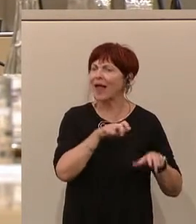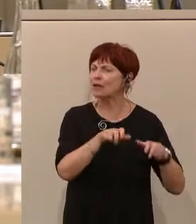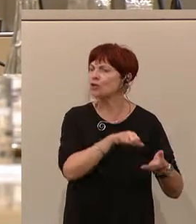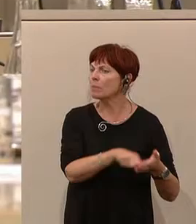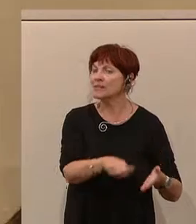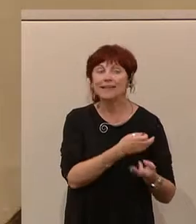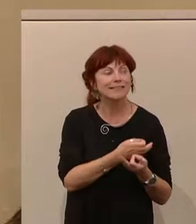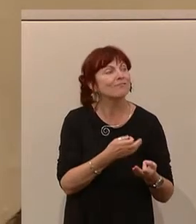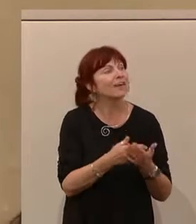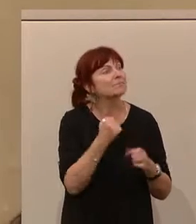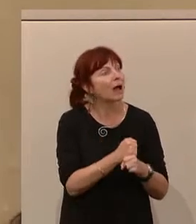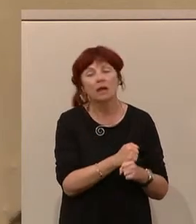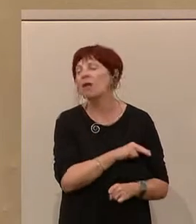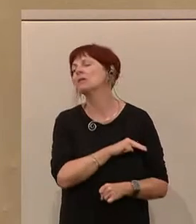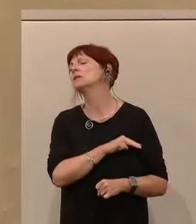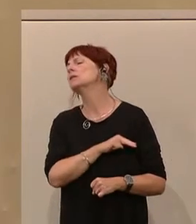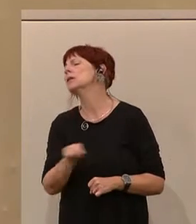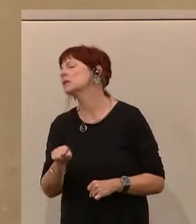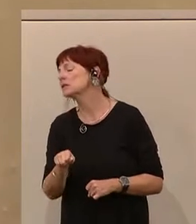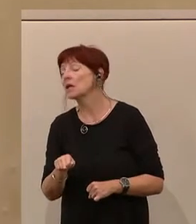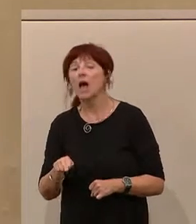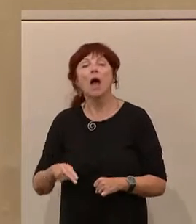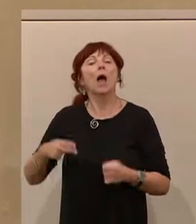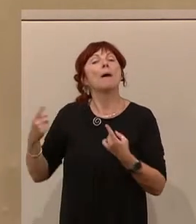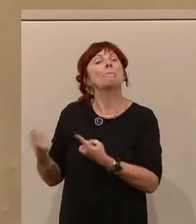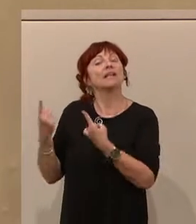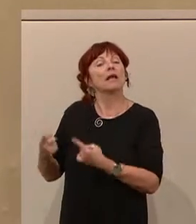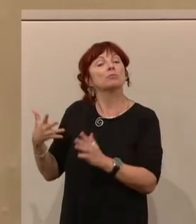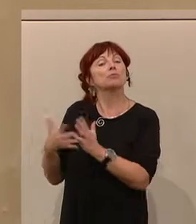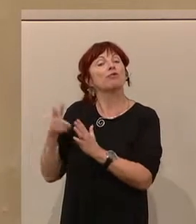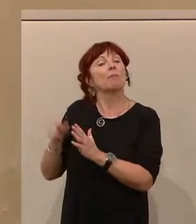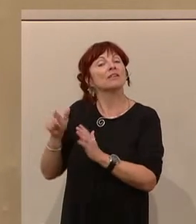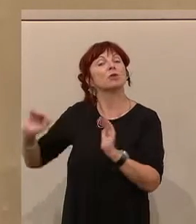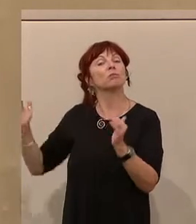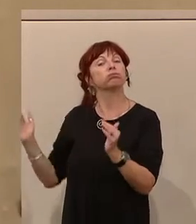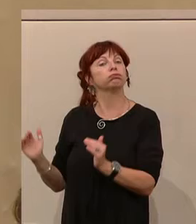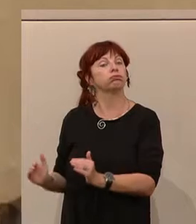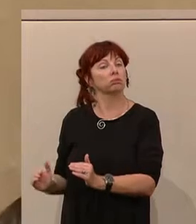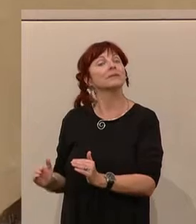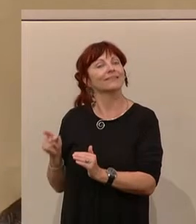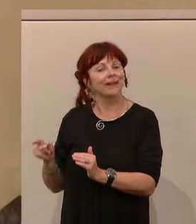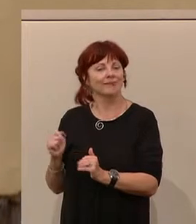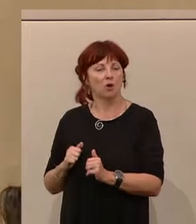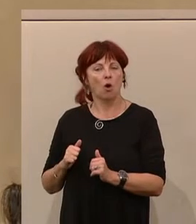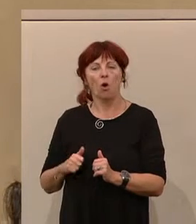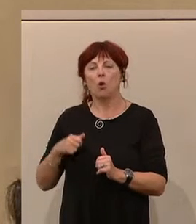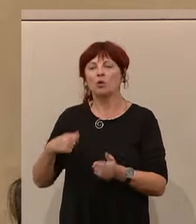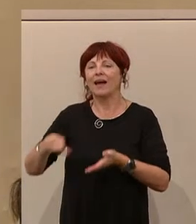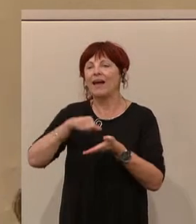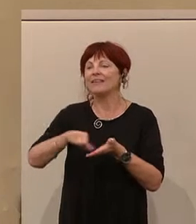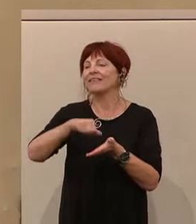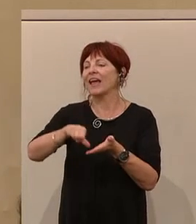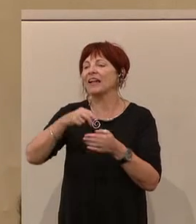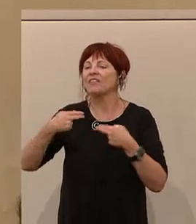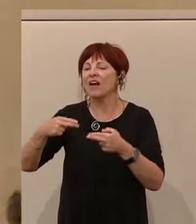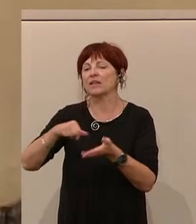Im Gegenteil, sie kürzt lieber bei den Betriebsprüfern. Und auch so ein Thema ist die Entgeltfortzahlung. Die Regierung hat immer noch